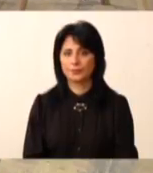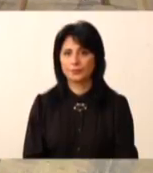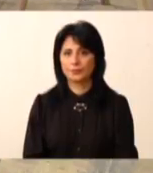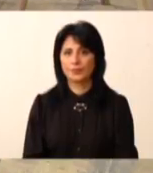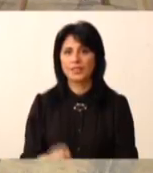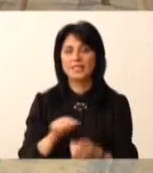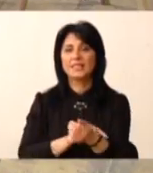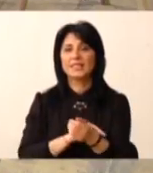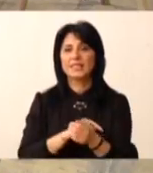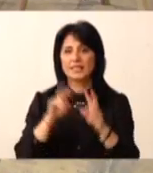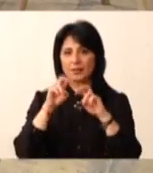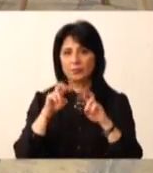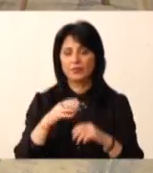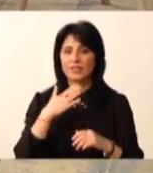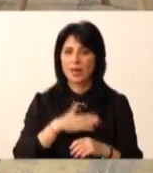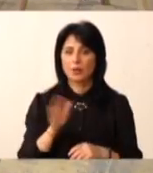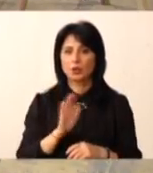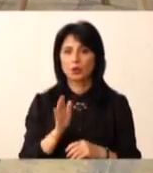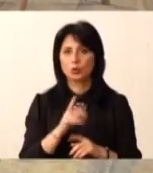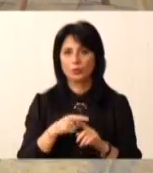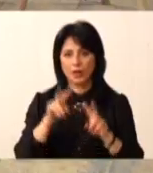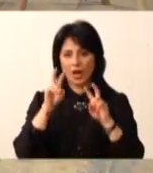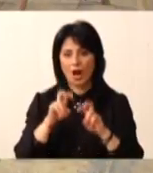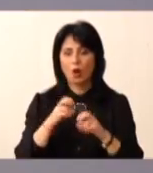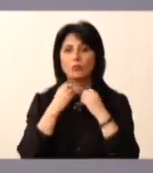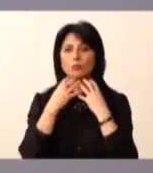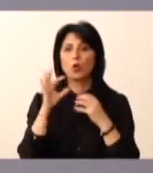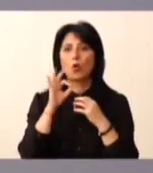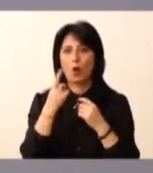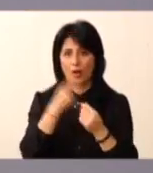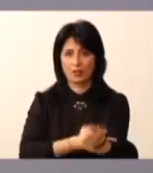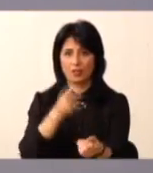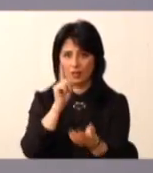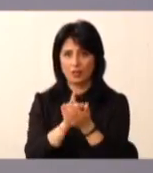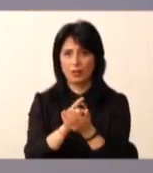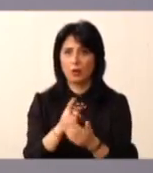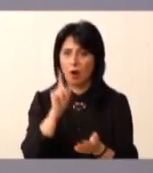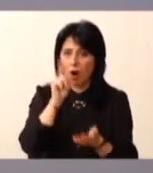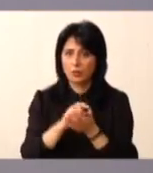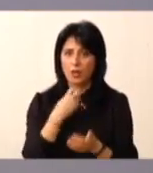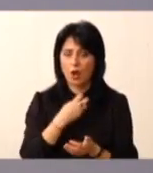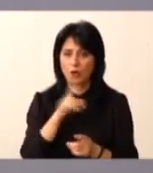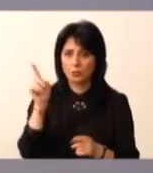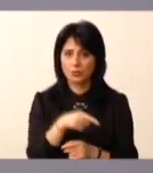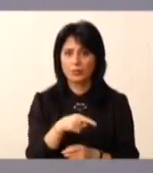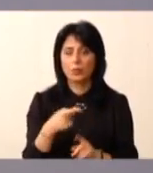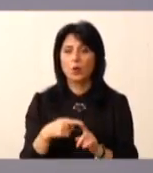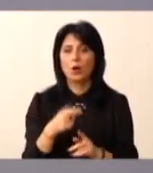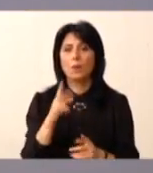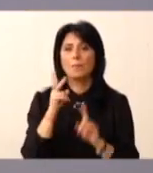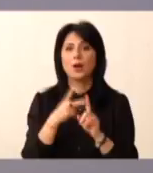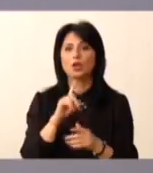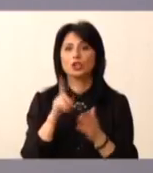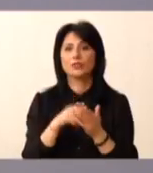შეიძლება ანუ სისხლის ანალიზი საკმარისია თუ არა გაკონტროლდეს ფარისებრის ფუნქცია თუ აუცილებელია ეხოსკოპიური კვლევაც და